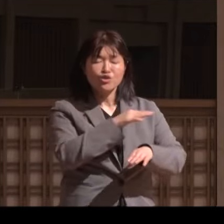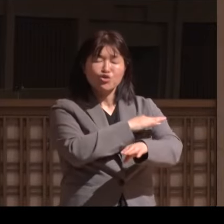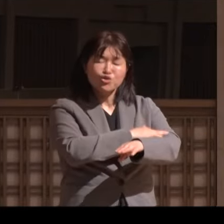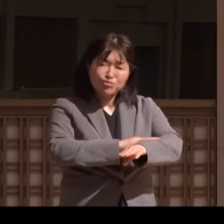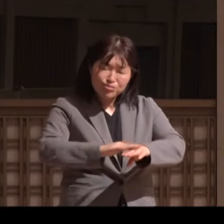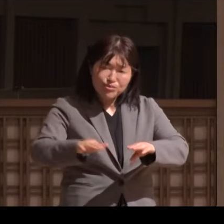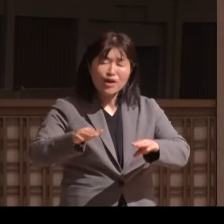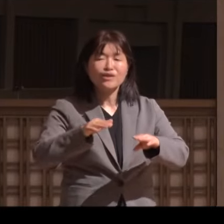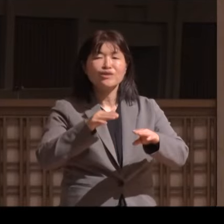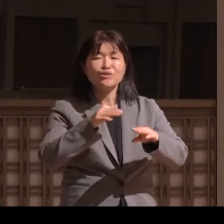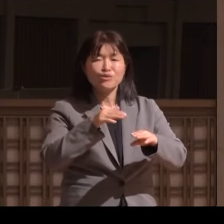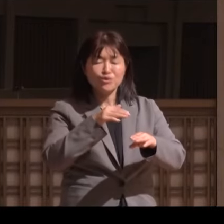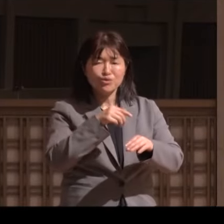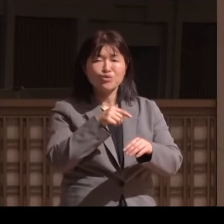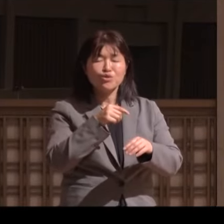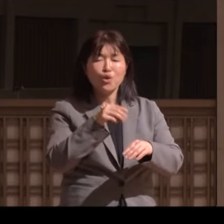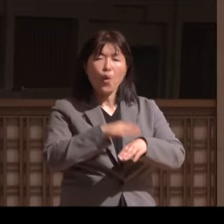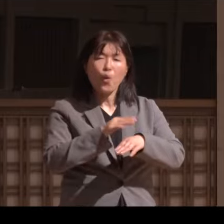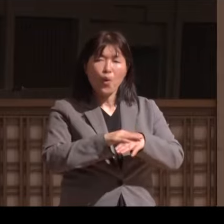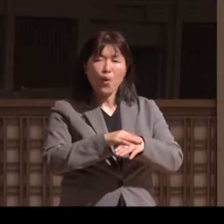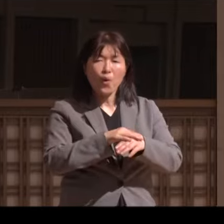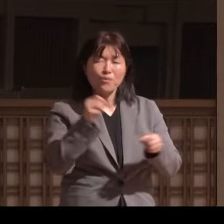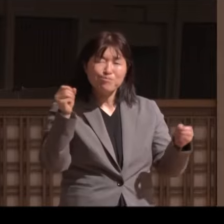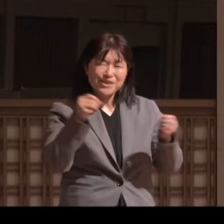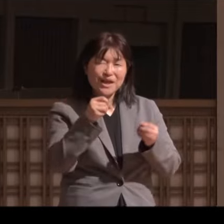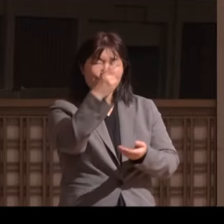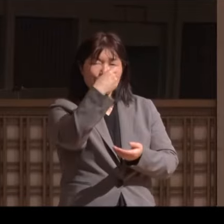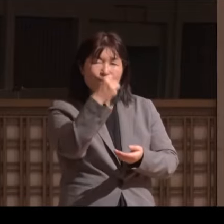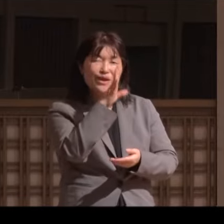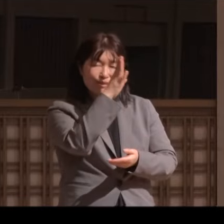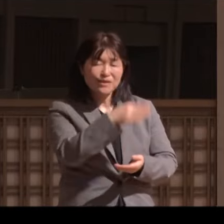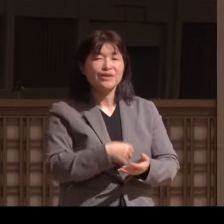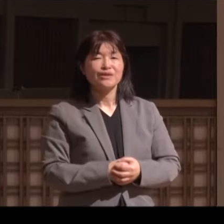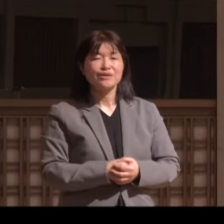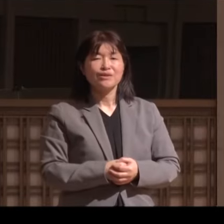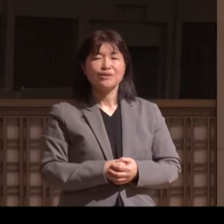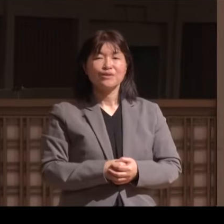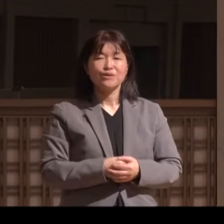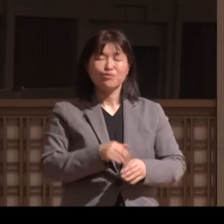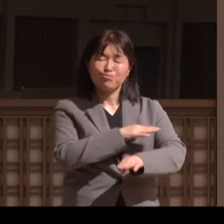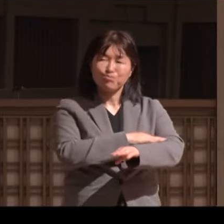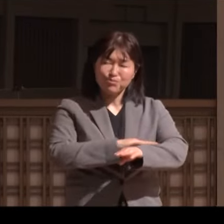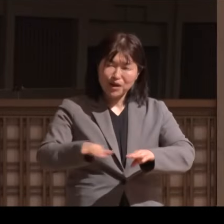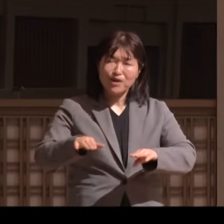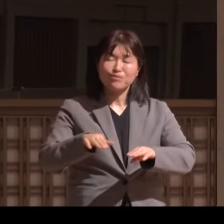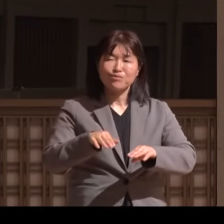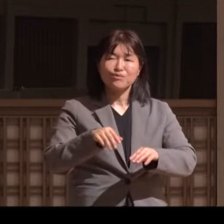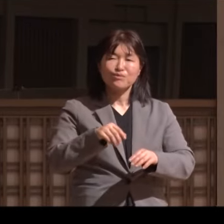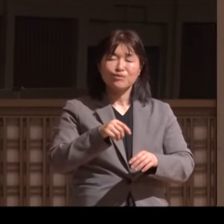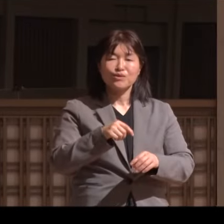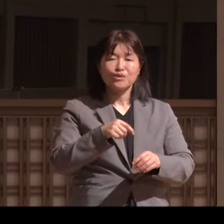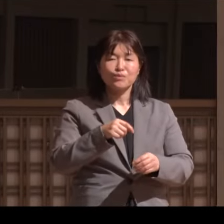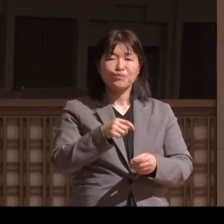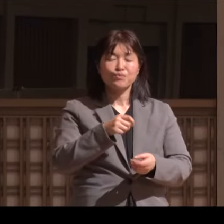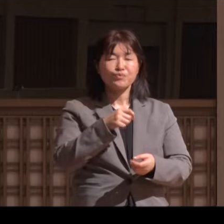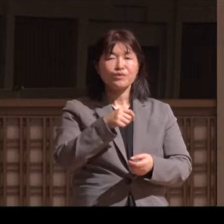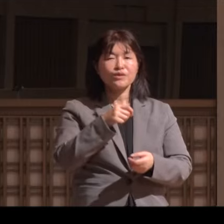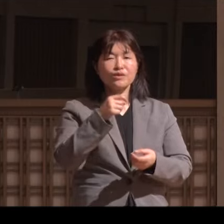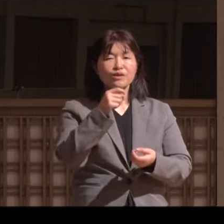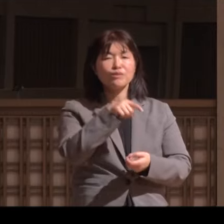語意形成のポイント3つだけちょっと短めにちょっと短まず意で